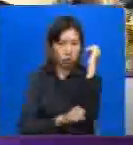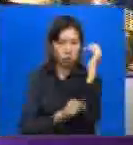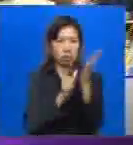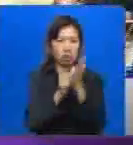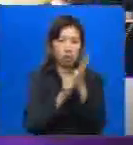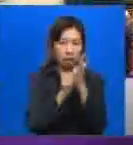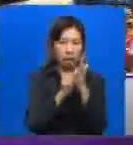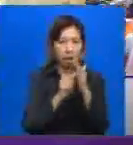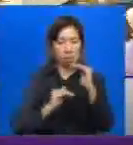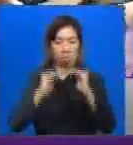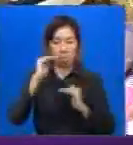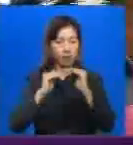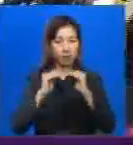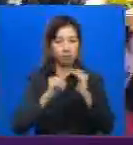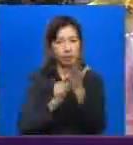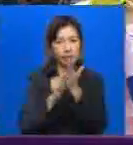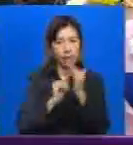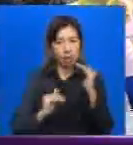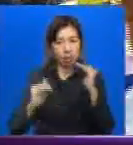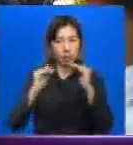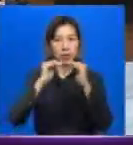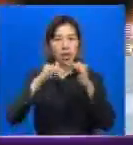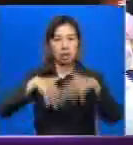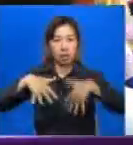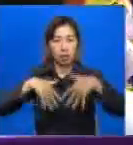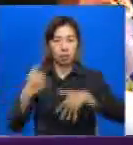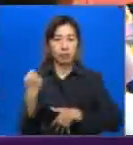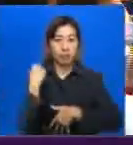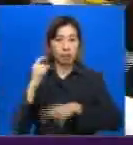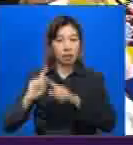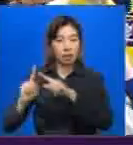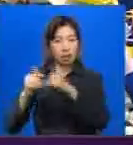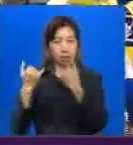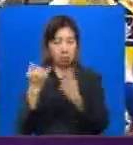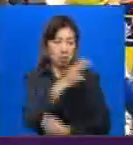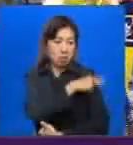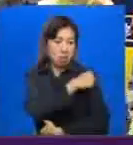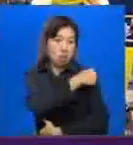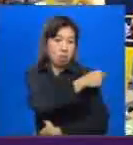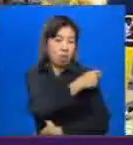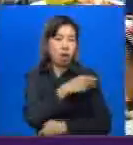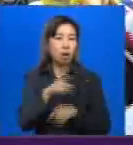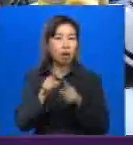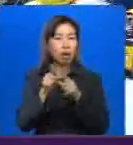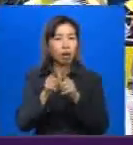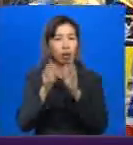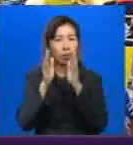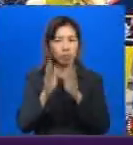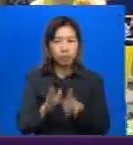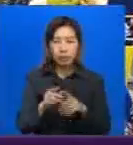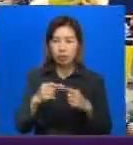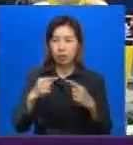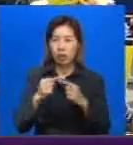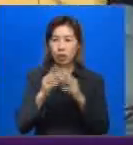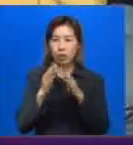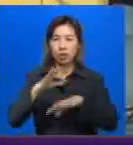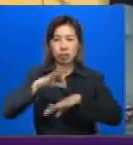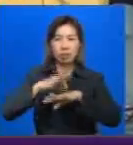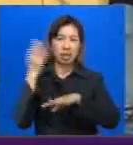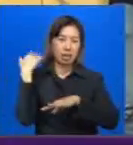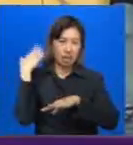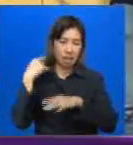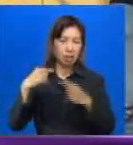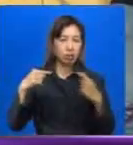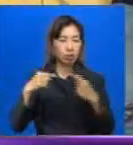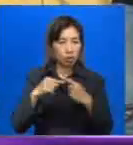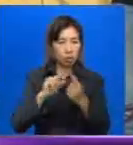ล้ำสร้างสังคมเข้มแข็งมีนายแพทย์ชูชัยศุภวงศ์อดีตประธานคณะกรรมการติดตามการดำเนินงานตามมติสมัชชา